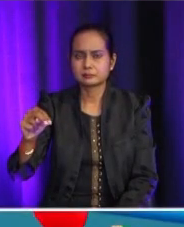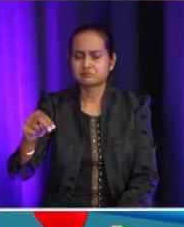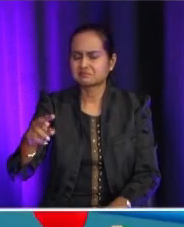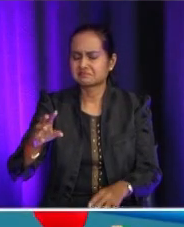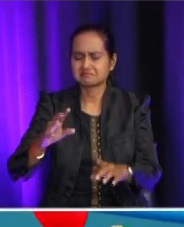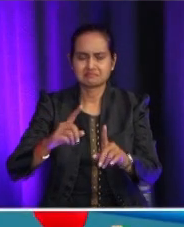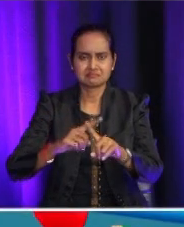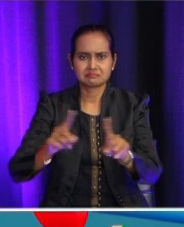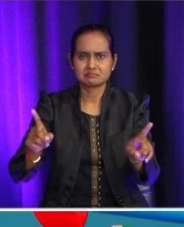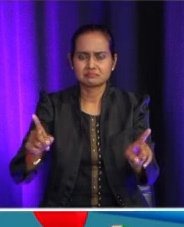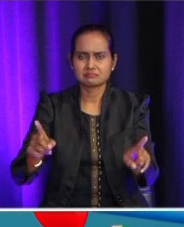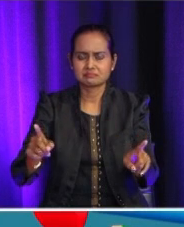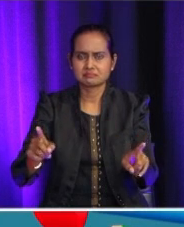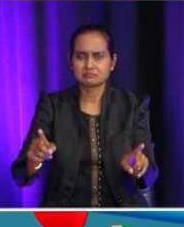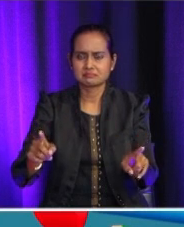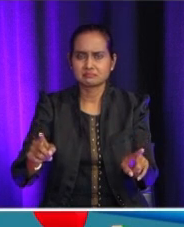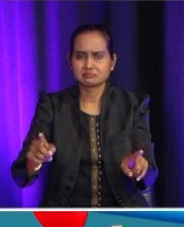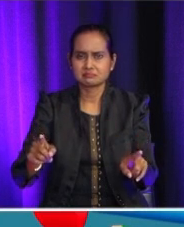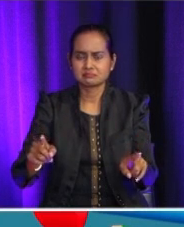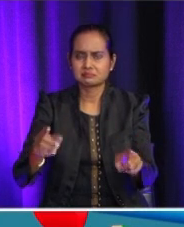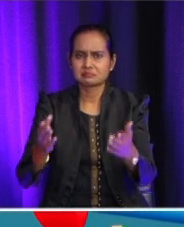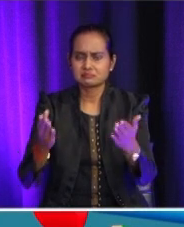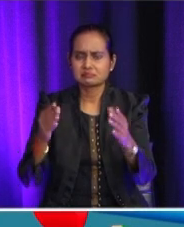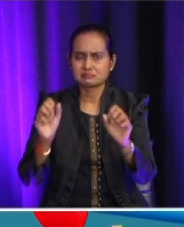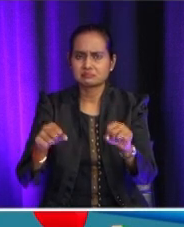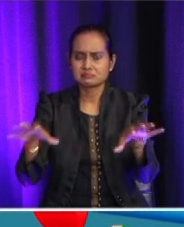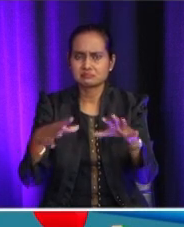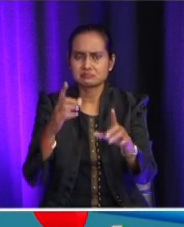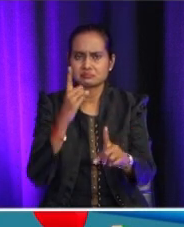ada orang kata boleh buat pembetulan di situ.